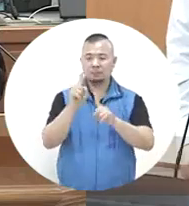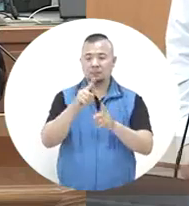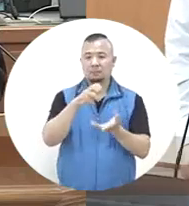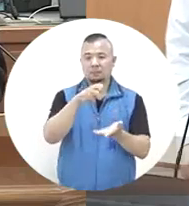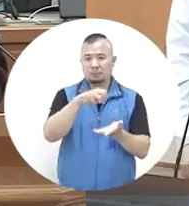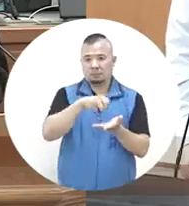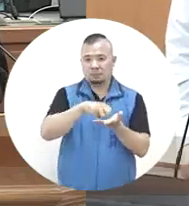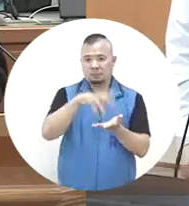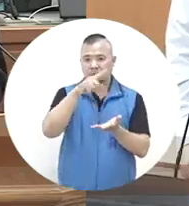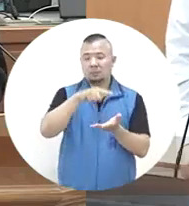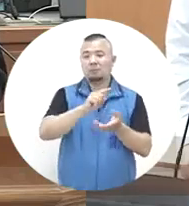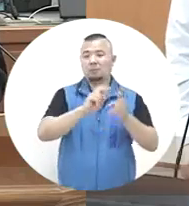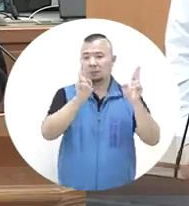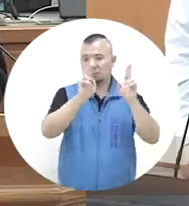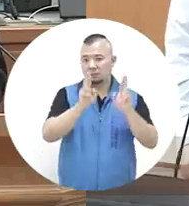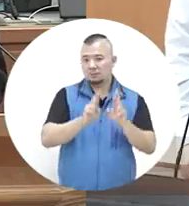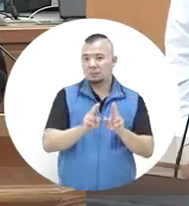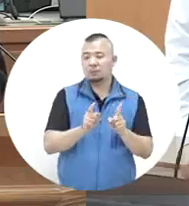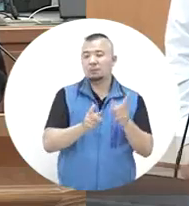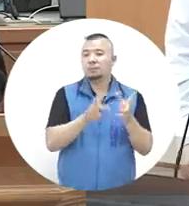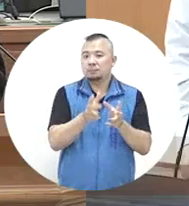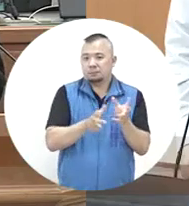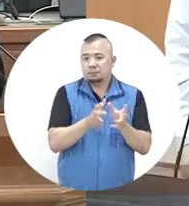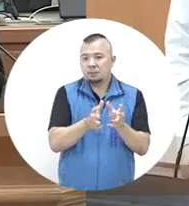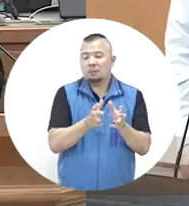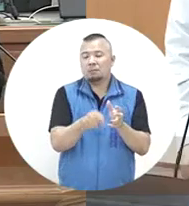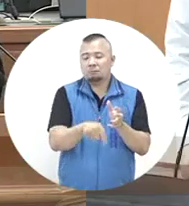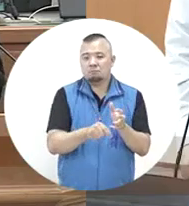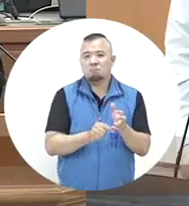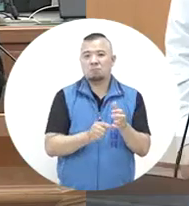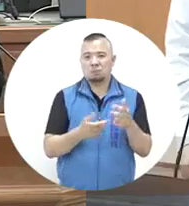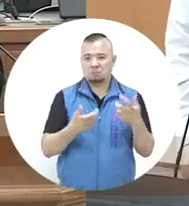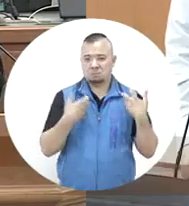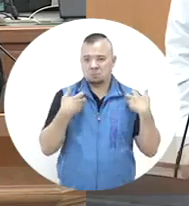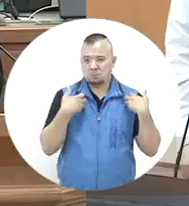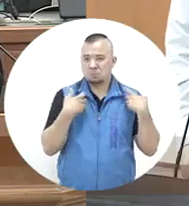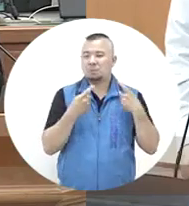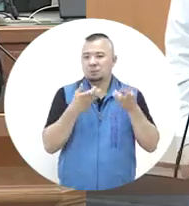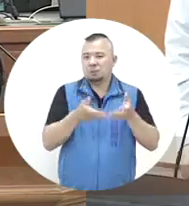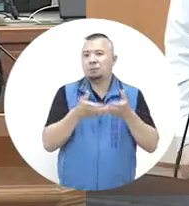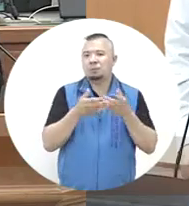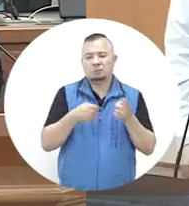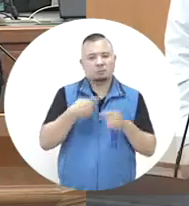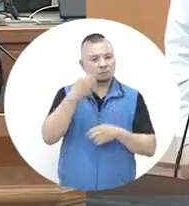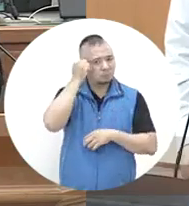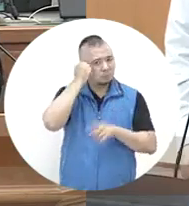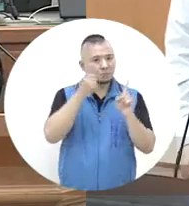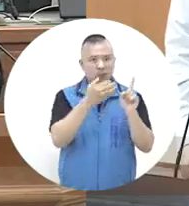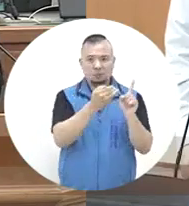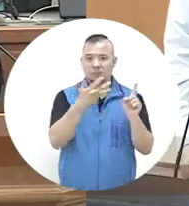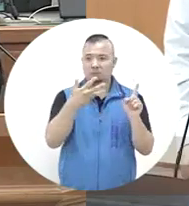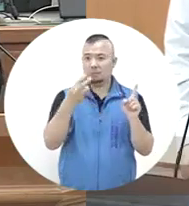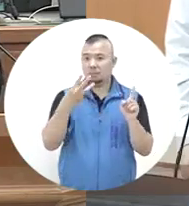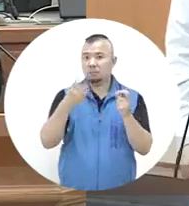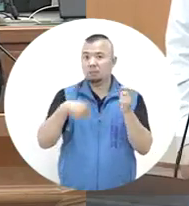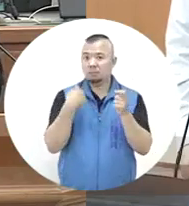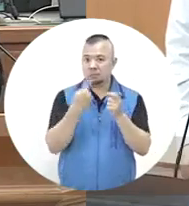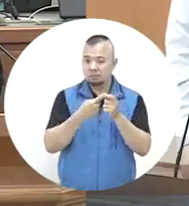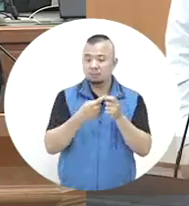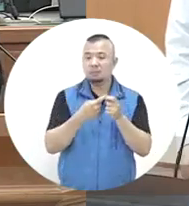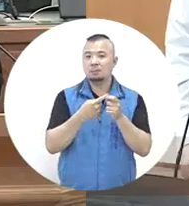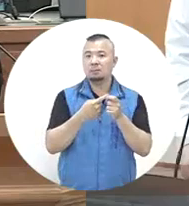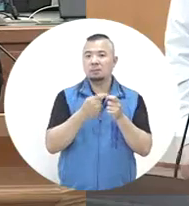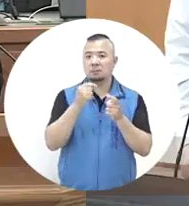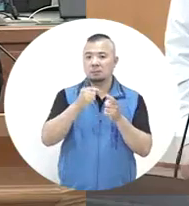色。记得我如果印象所及，1983年出来的时候，核电占